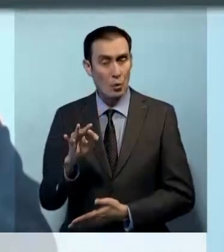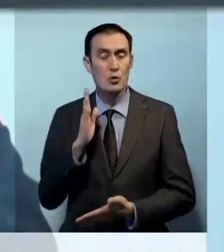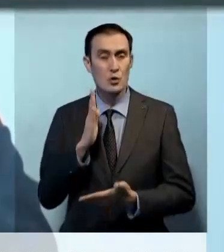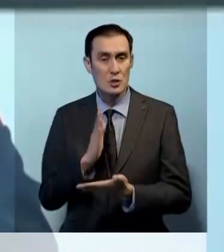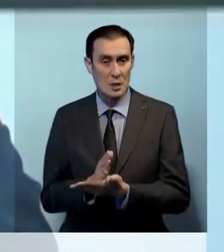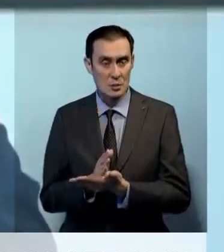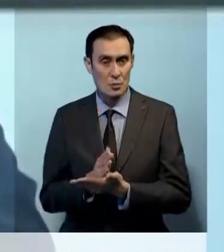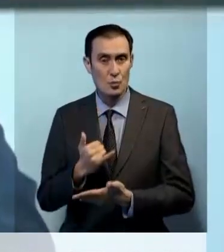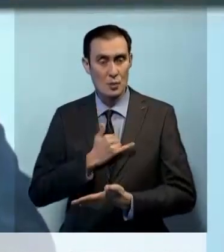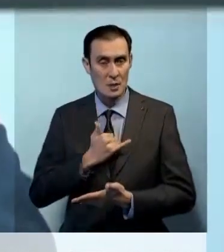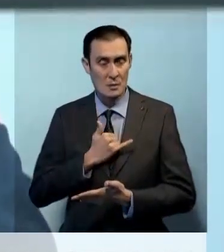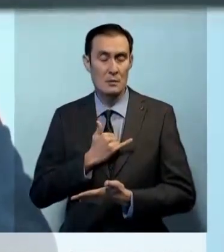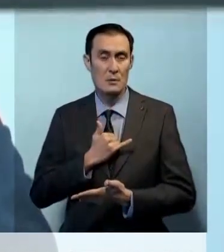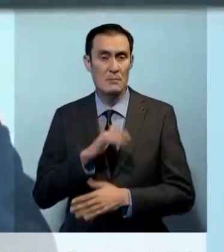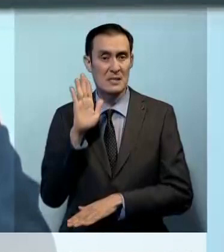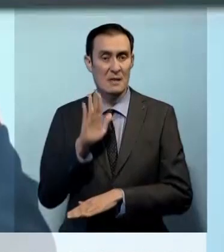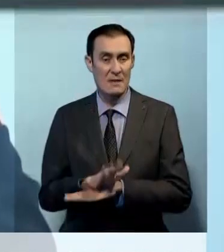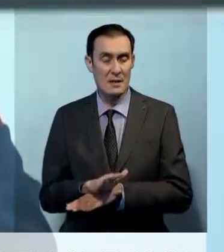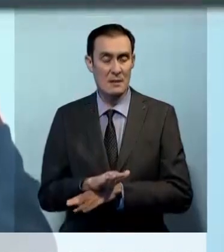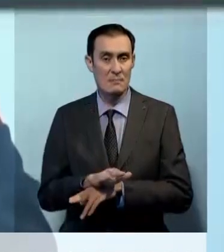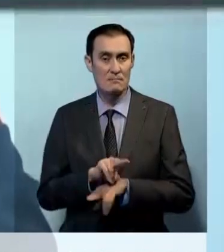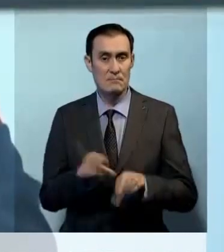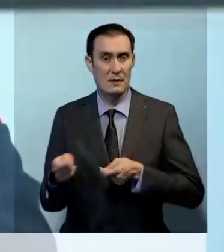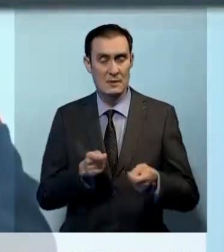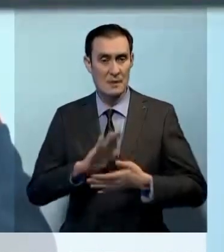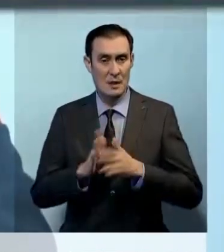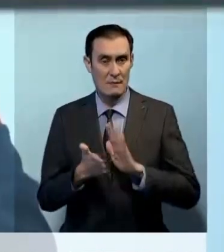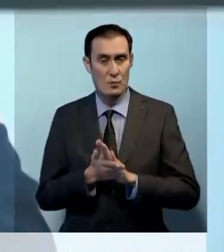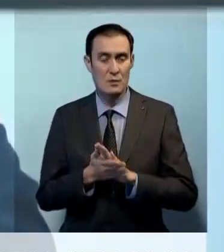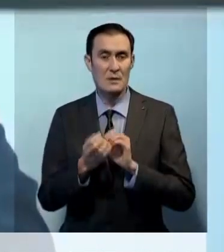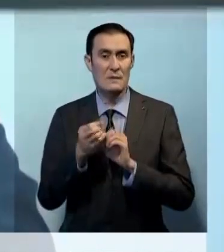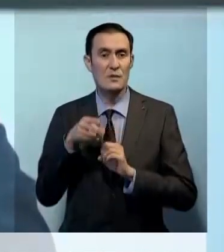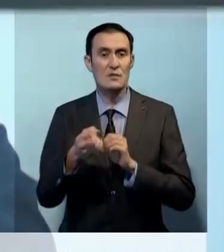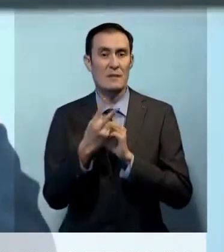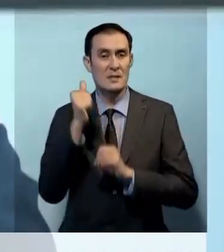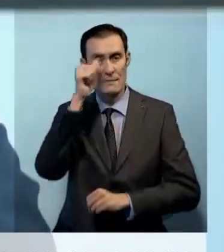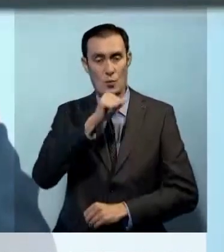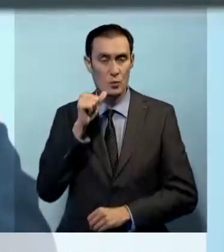есть у нас вместе с тем есть постановление правительства 2012 года, номер